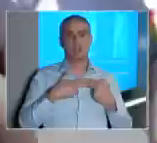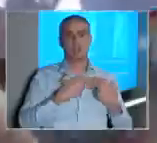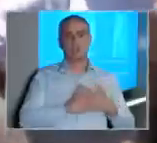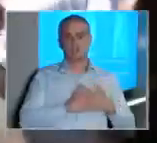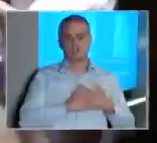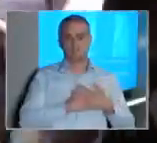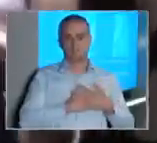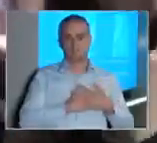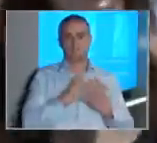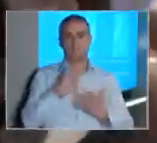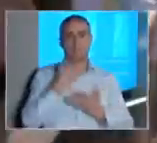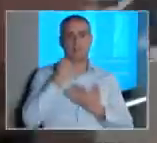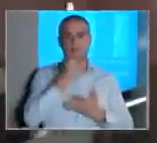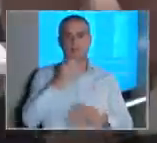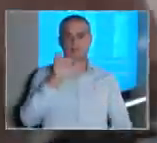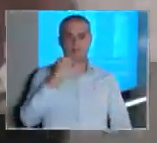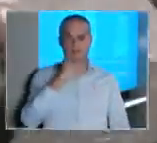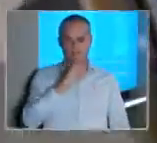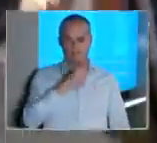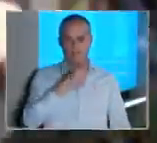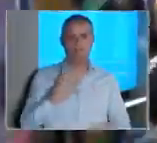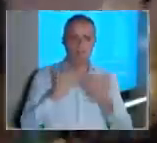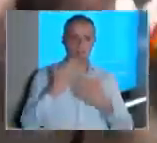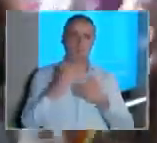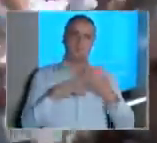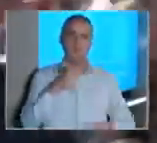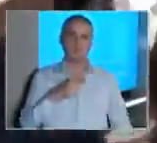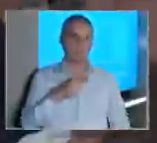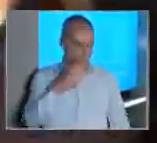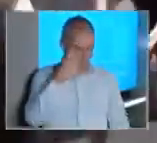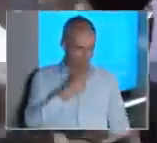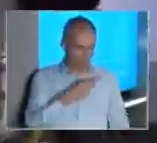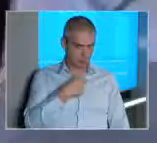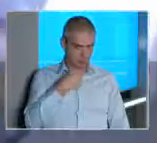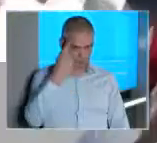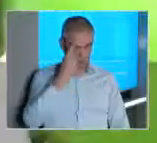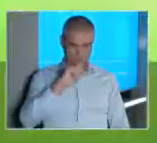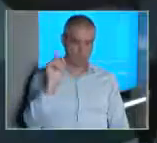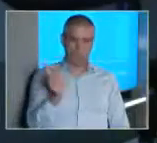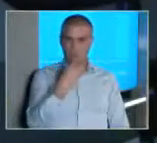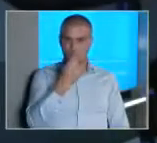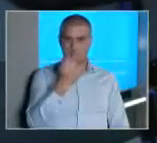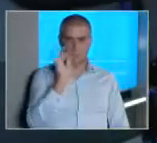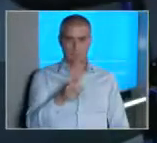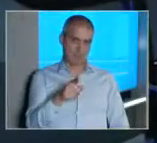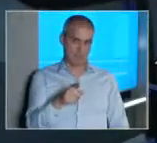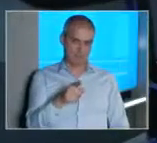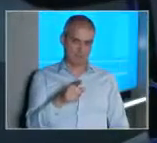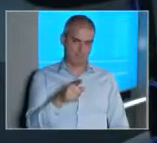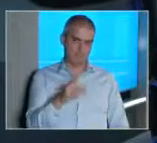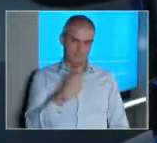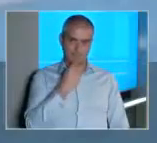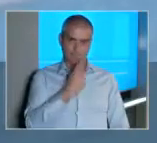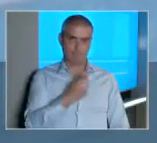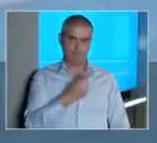ללב ולתקצב את איגי ולעזור ולקדם. תראה, אתה יודע, אני מניח שכולכם מגנים בצדק את דבריו